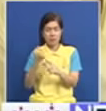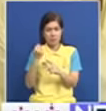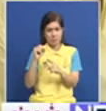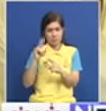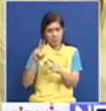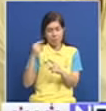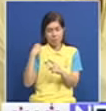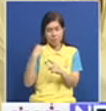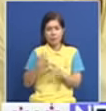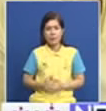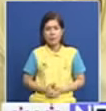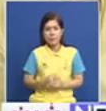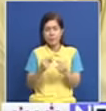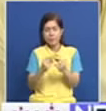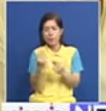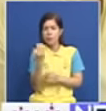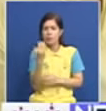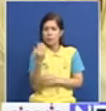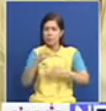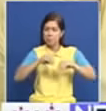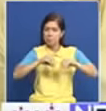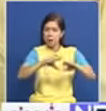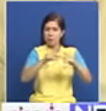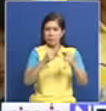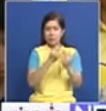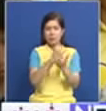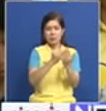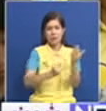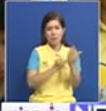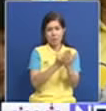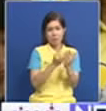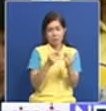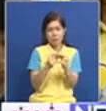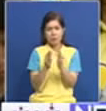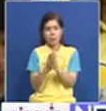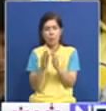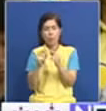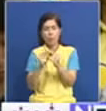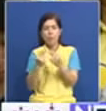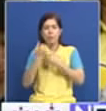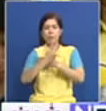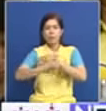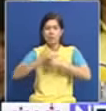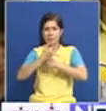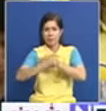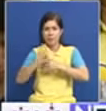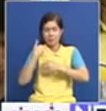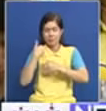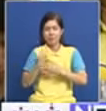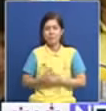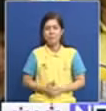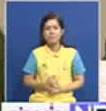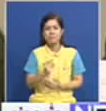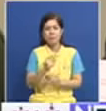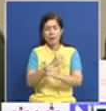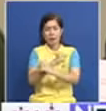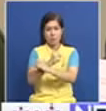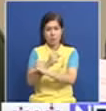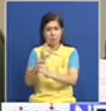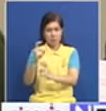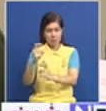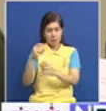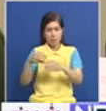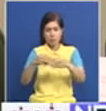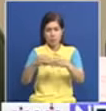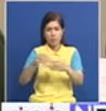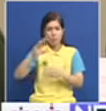วนภูมิภาคและรับสัญญาณจากต่างประเทศผ่านโทรทัศน์รวมการเฉพาะกิจแห่งประเทศไทยขณะที่การรักษาความปลอดภัยนั้นจะใช้กำลังตำรวจทั่ว